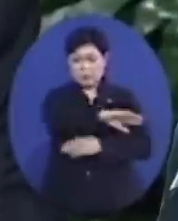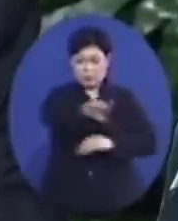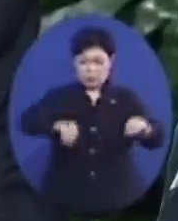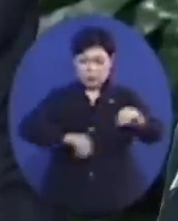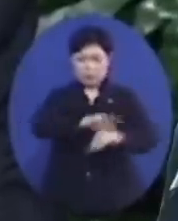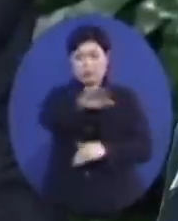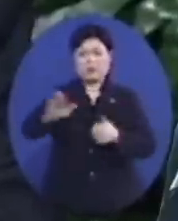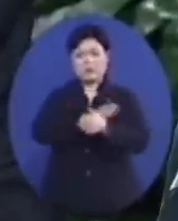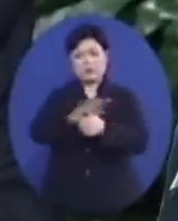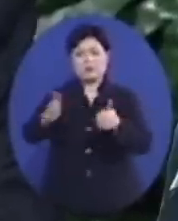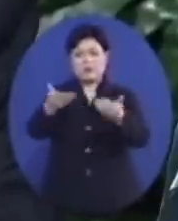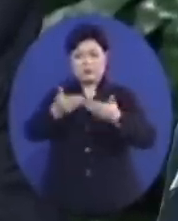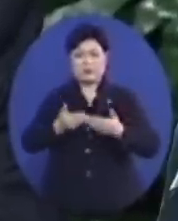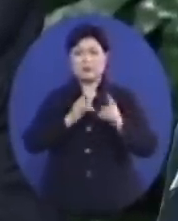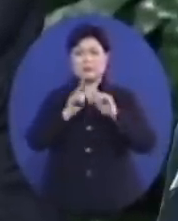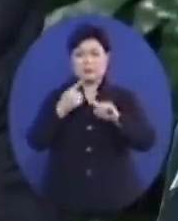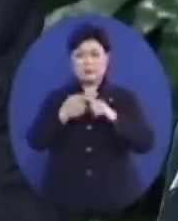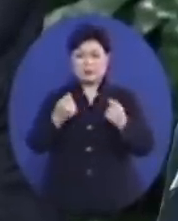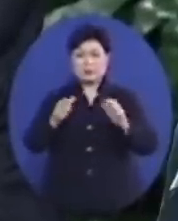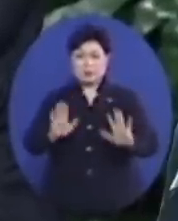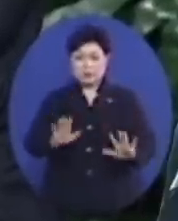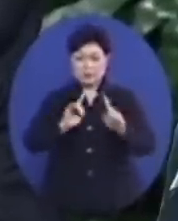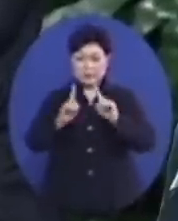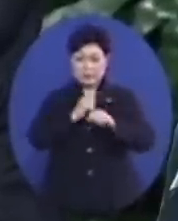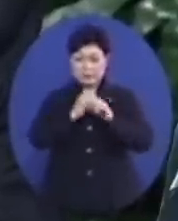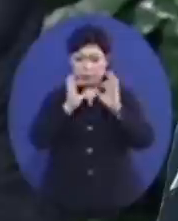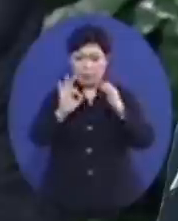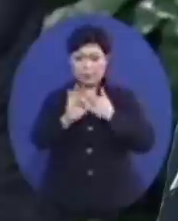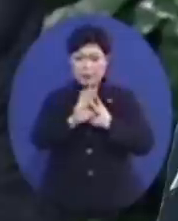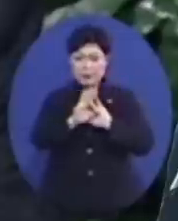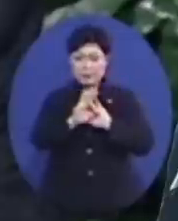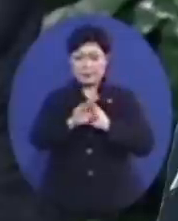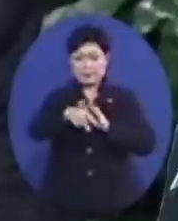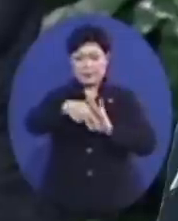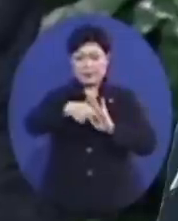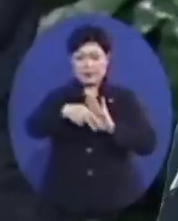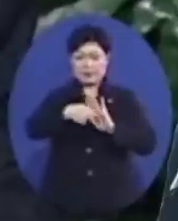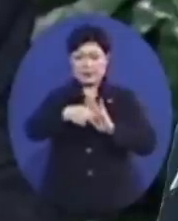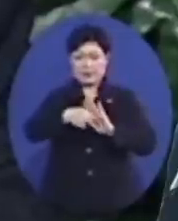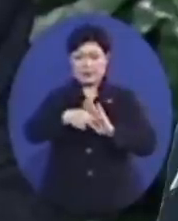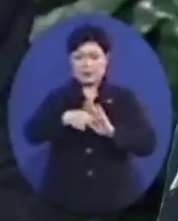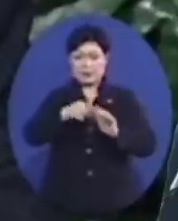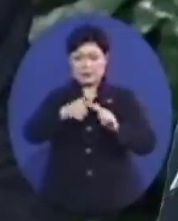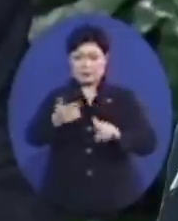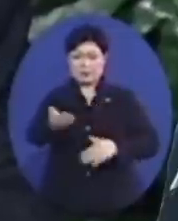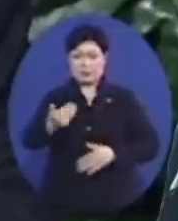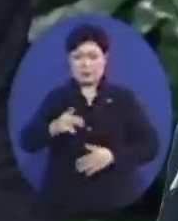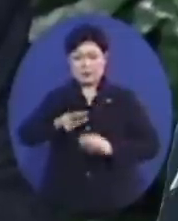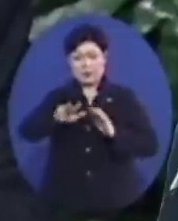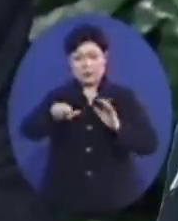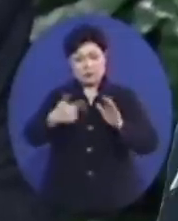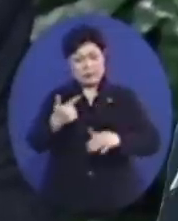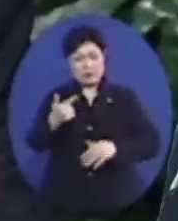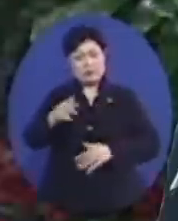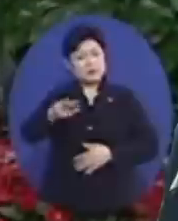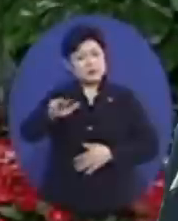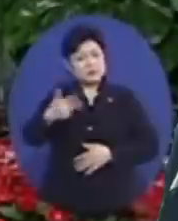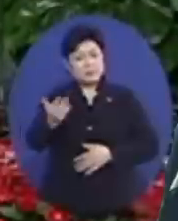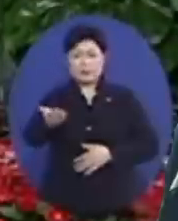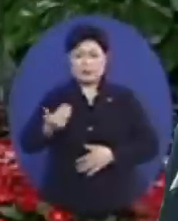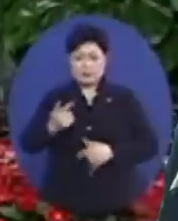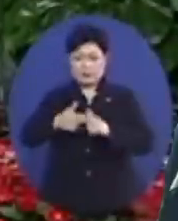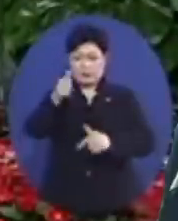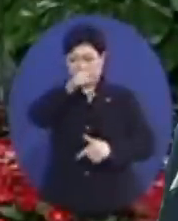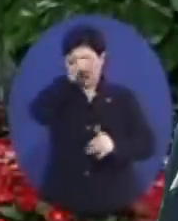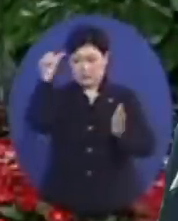것입니다. 오늘 말씀을 보면 선지자 이사야도 주전 600년에서 700년 전에 예수님의